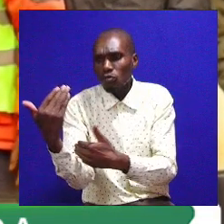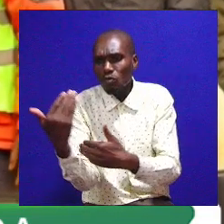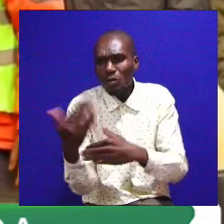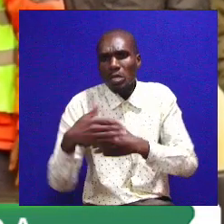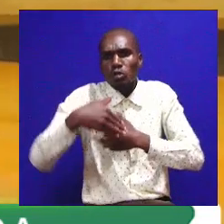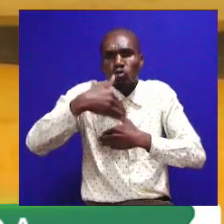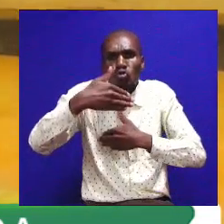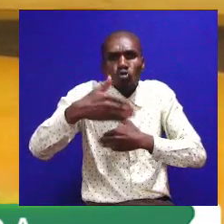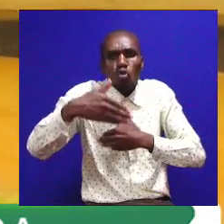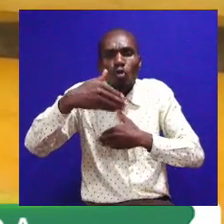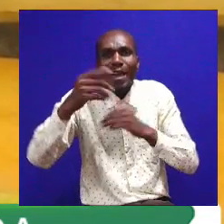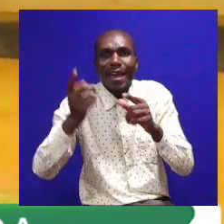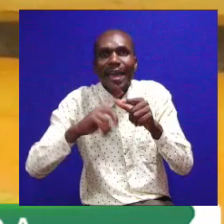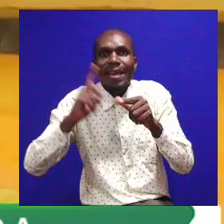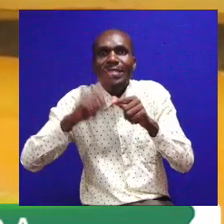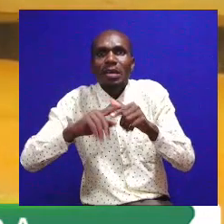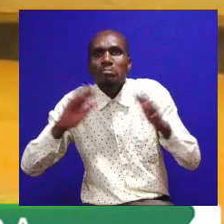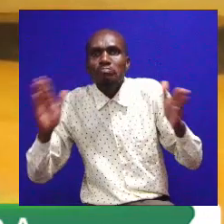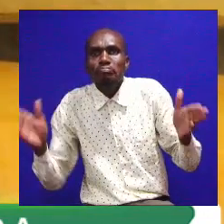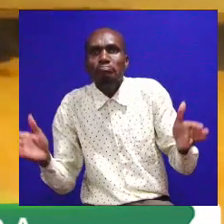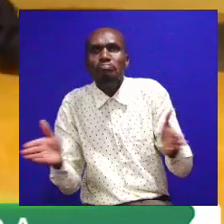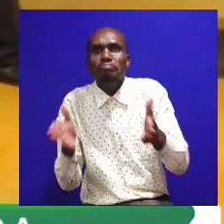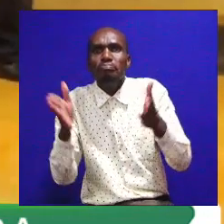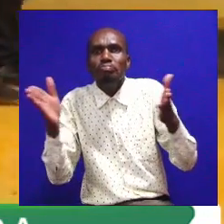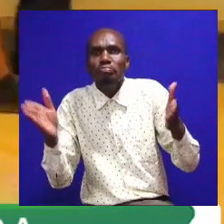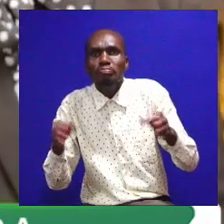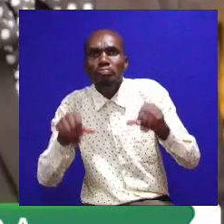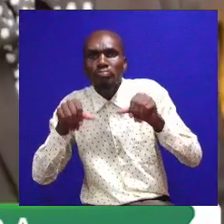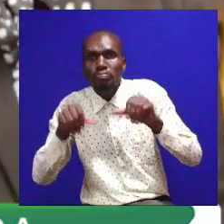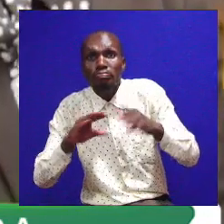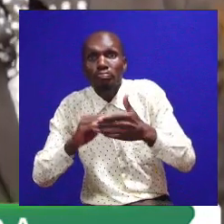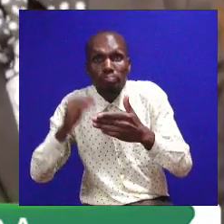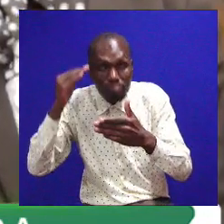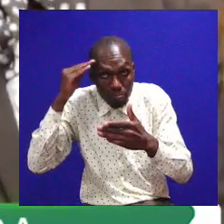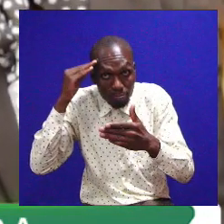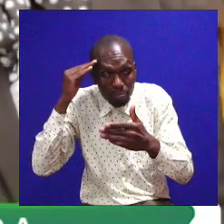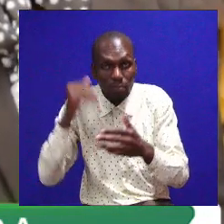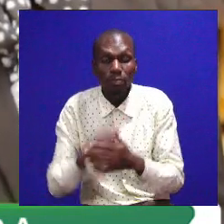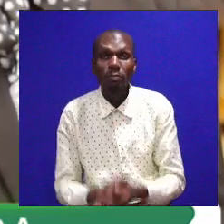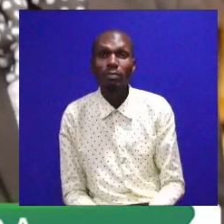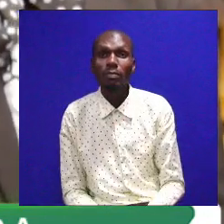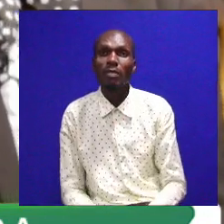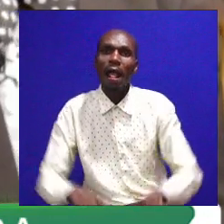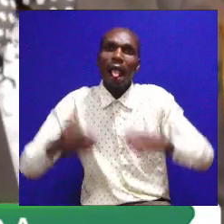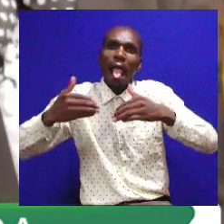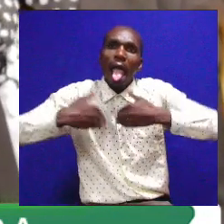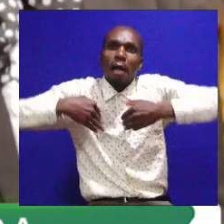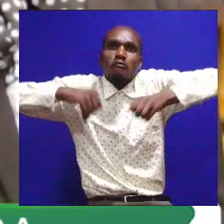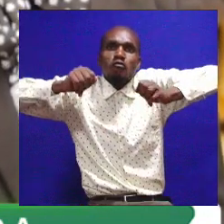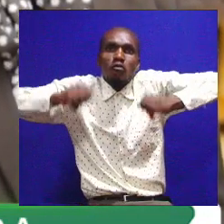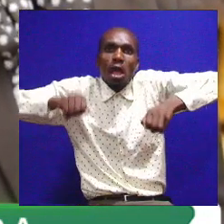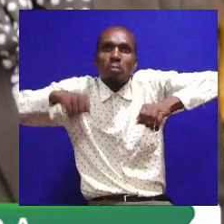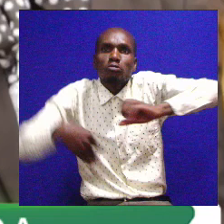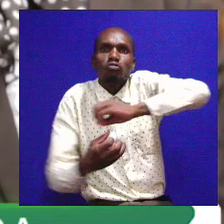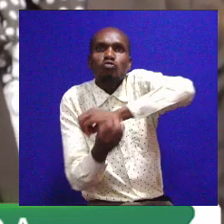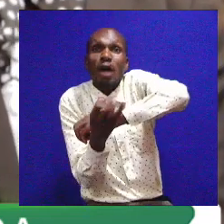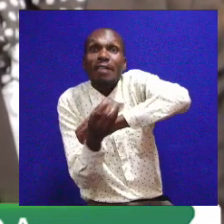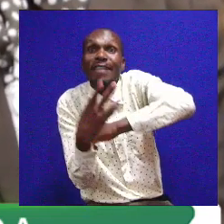chingaki na boy gokoba obosemia asisemi chiabo. We have been able to talk to